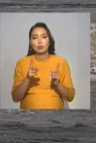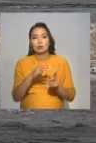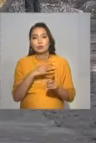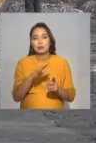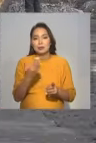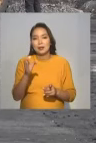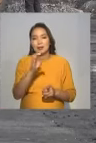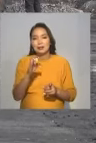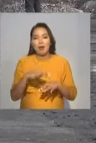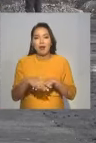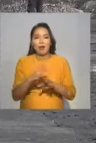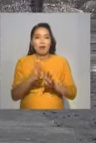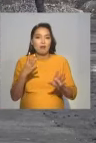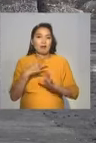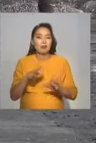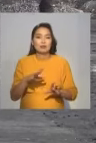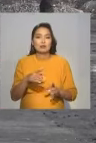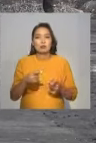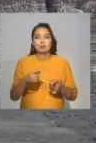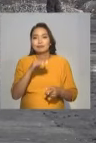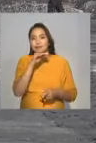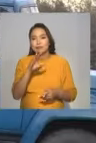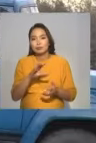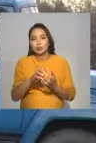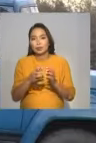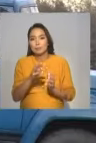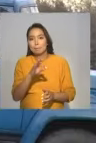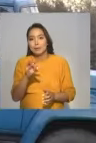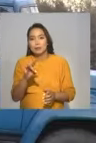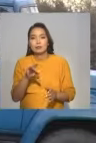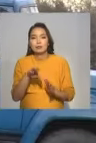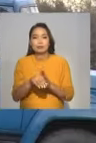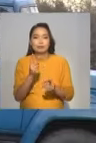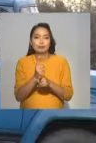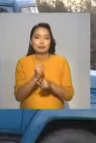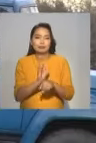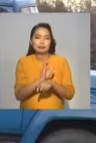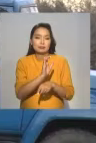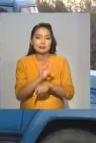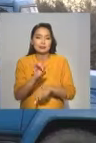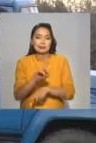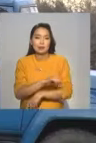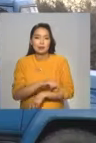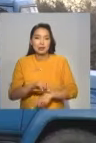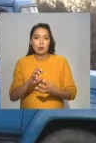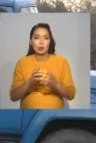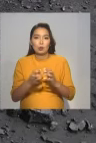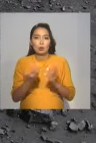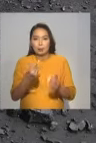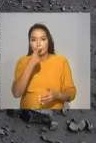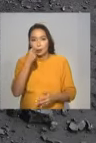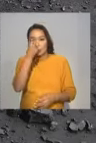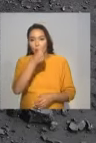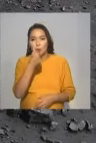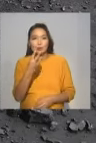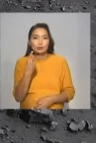традиционного сентябрьского ажиотажа вокруг нехватки угля, в МИИР ввели запрет на вывоз этого топлива из страны. Говорят, в минувшем году ряд недобросовестных